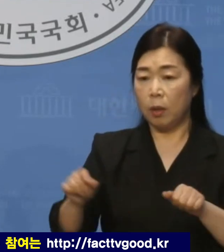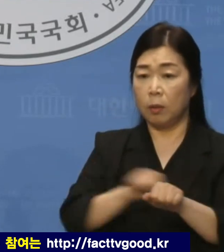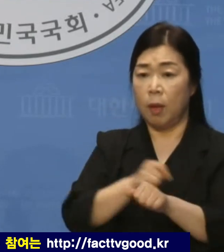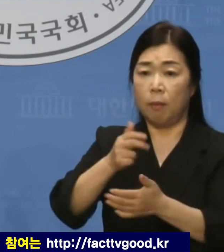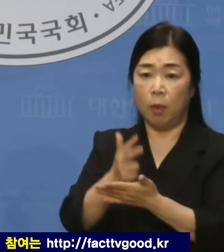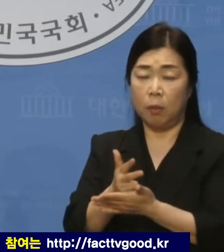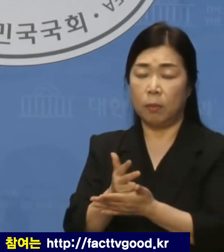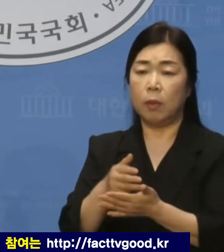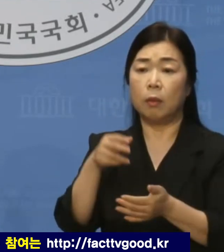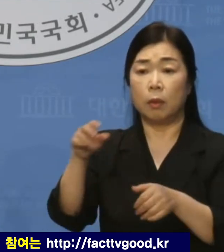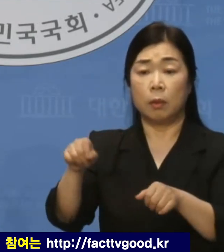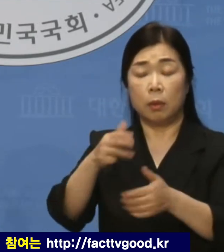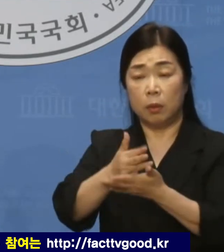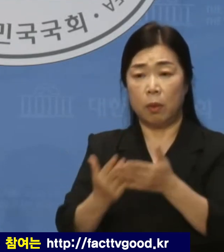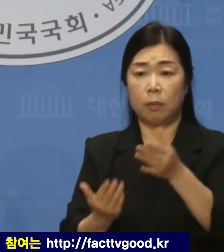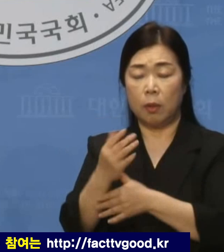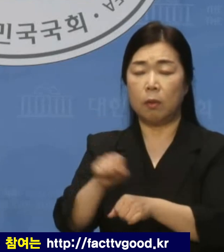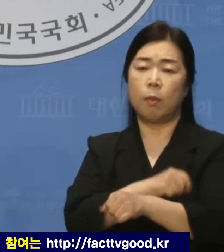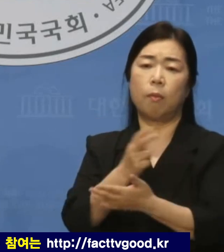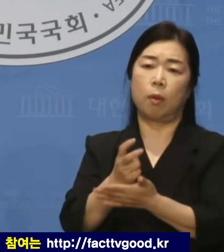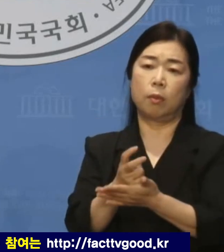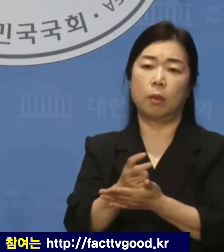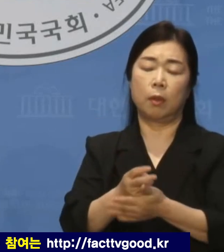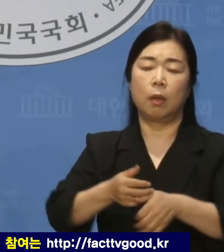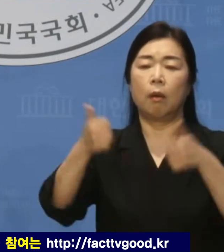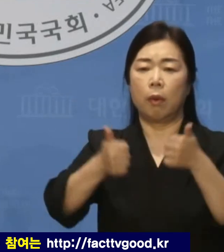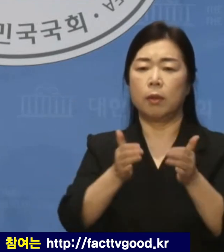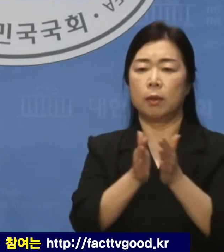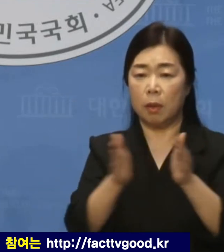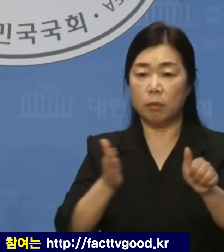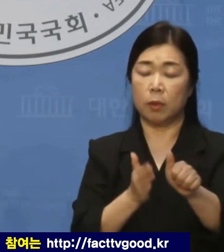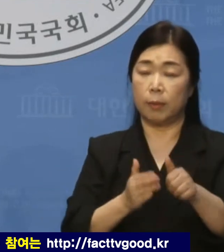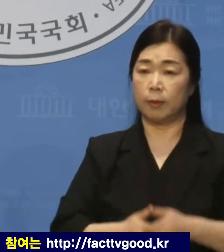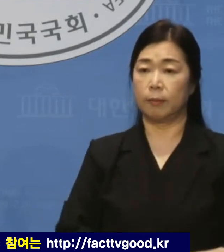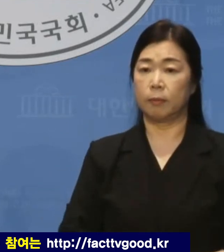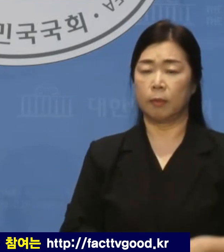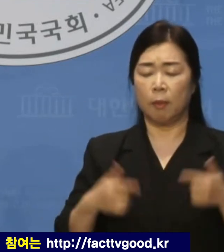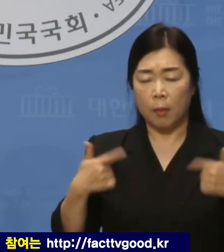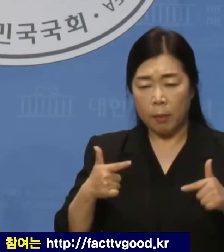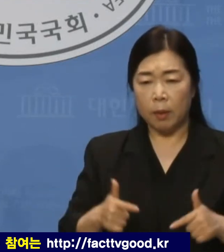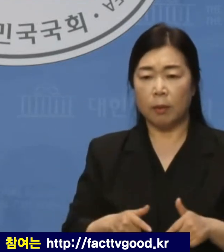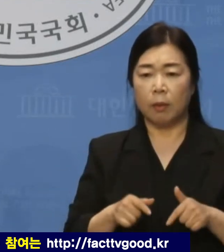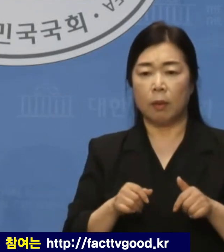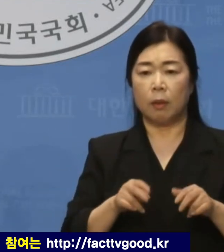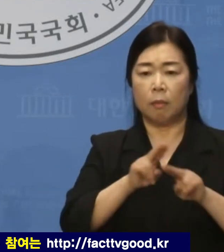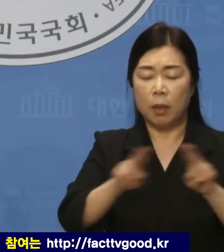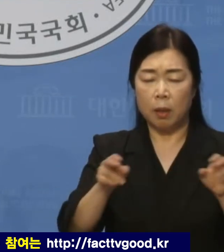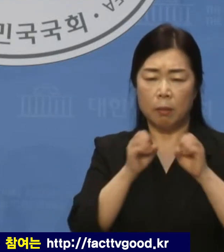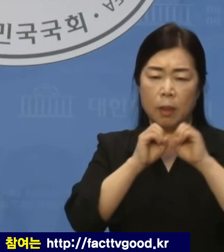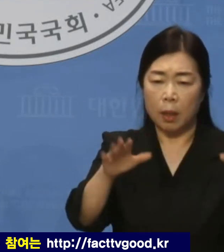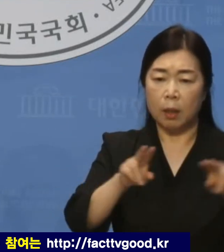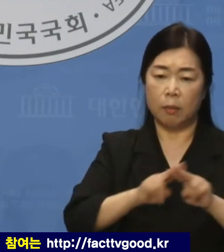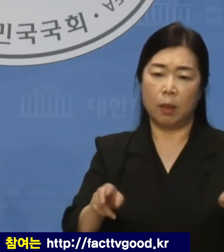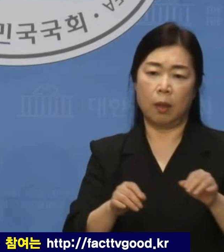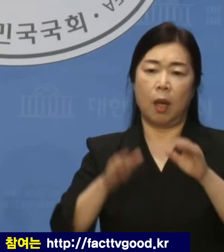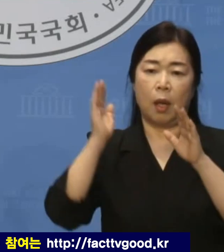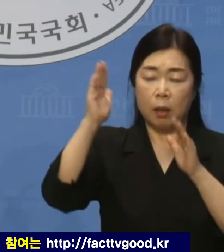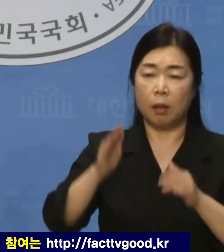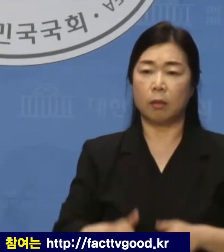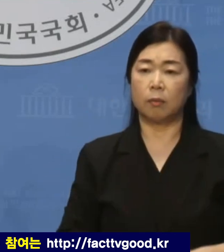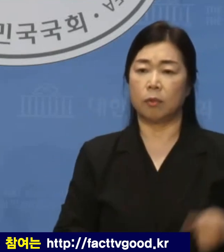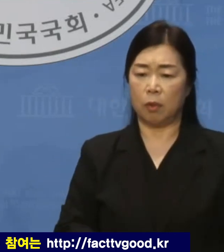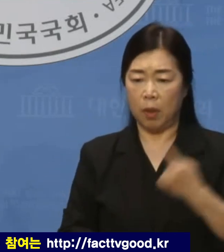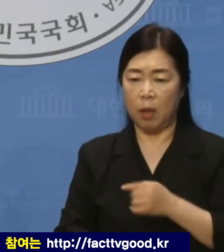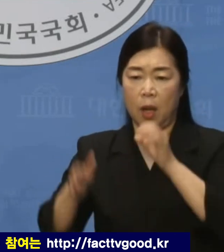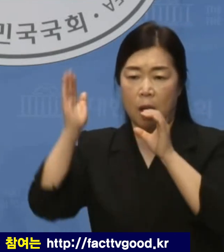특별법 역시 상정하십시오. 매번 국회 일정 파토내고 여기 소통관에 와서 마이크 잡고 기자회견할